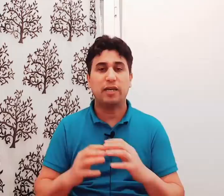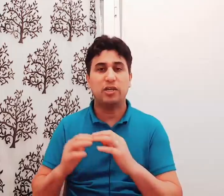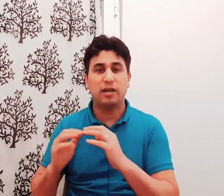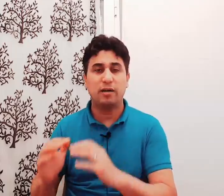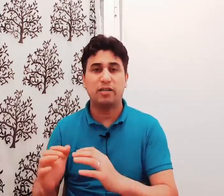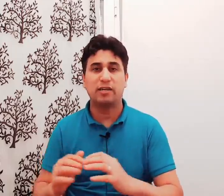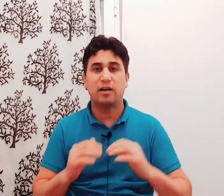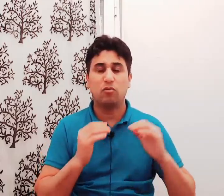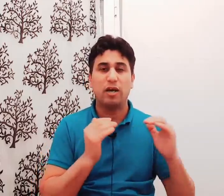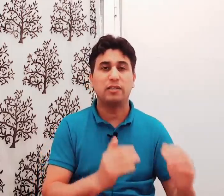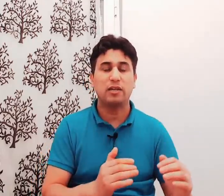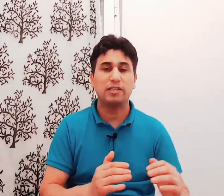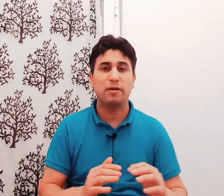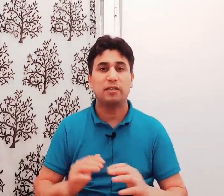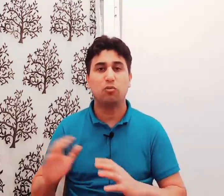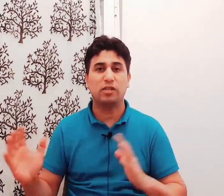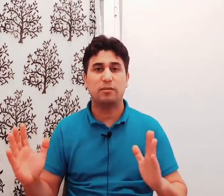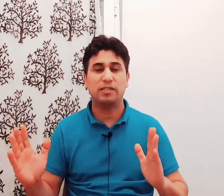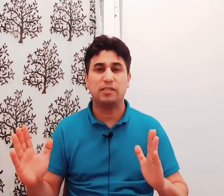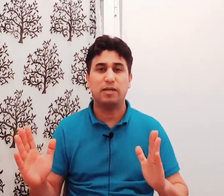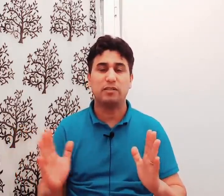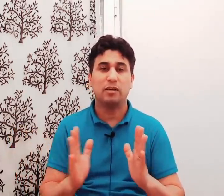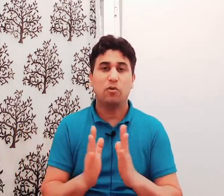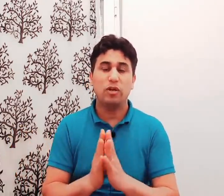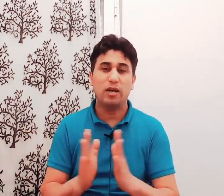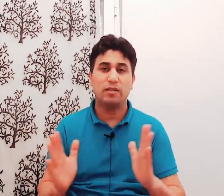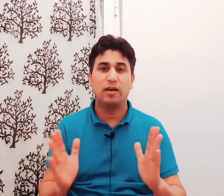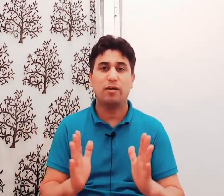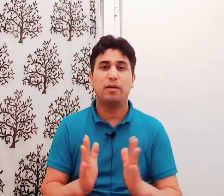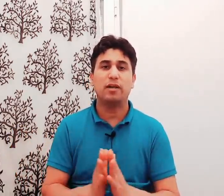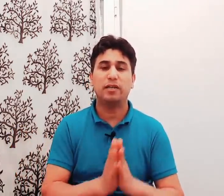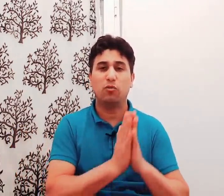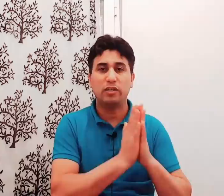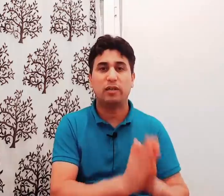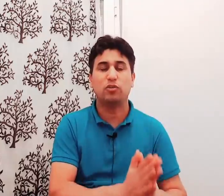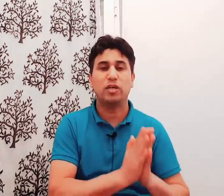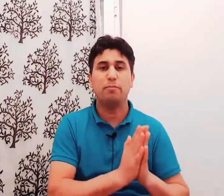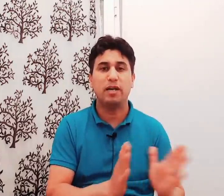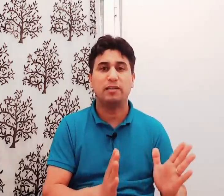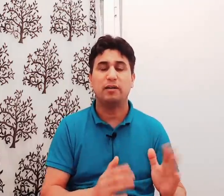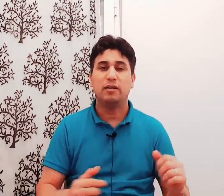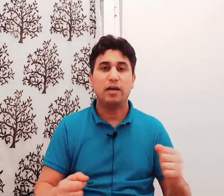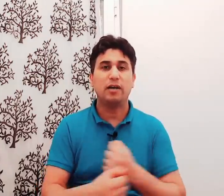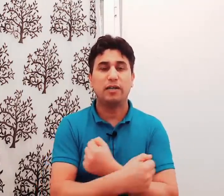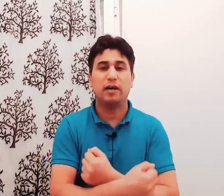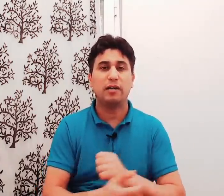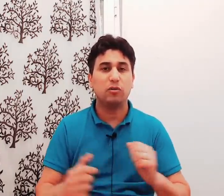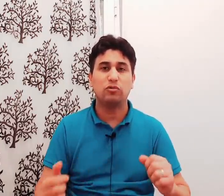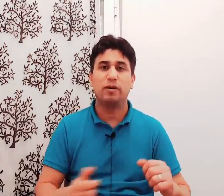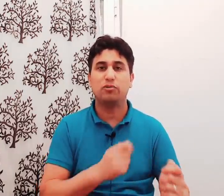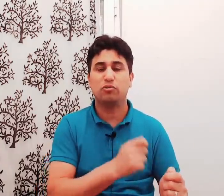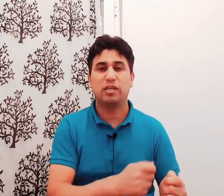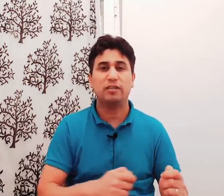يعني ما كاينش ان خبر صار ولا غادي اسبانيا تدوز هاد 4 سيمانات ولا هاد 4 مراحل وغادي نرجعوا كما العاده، عنقنين